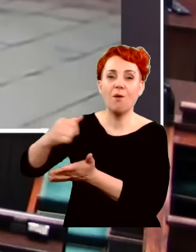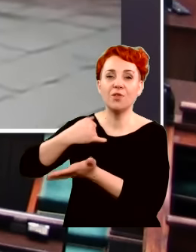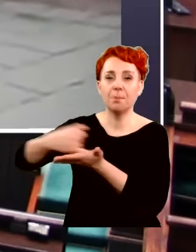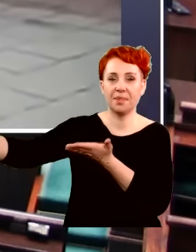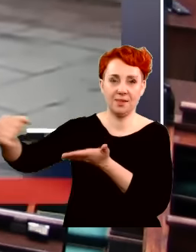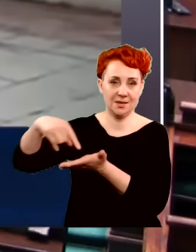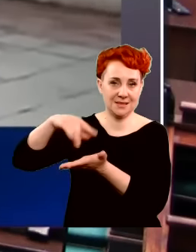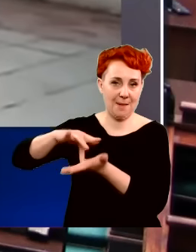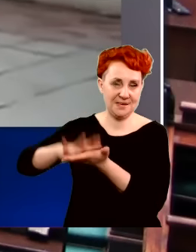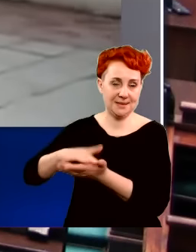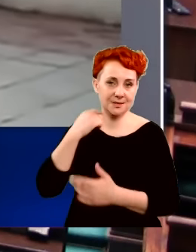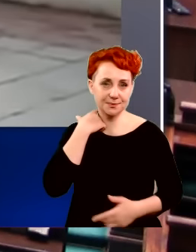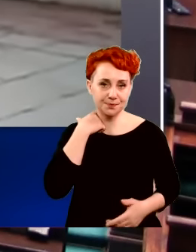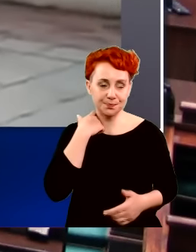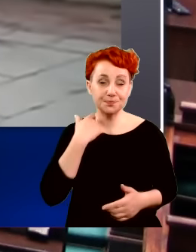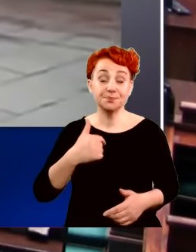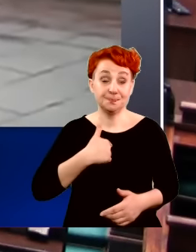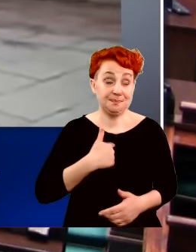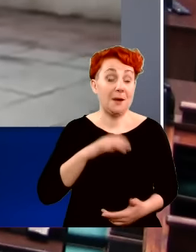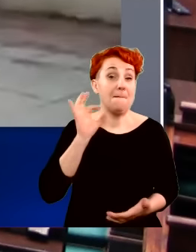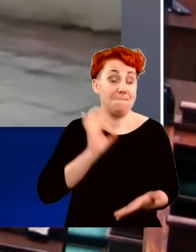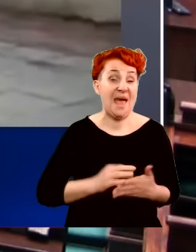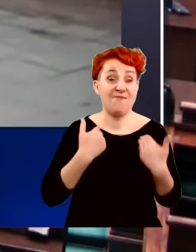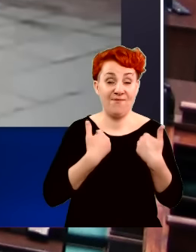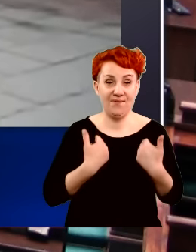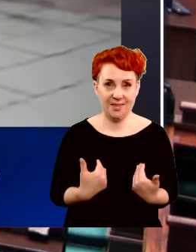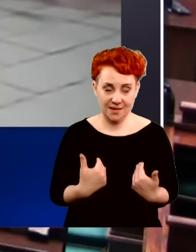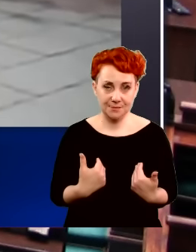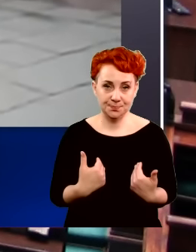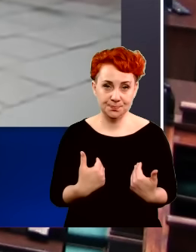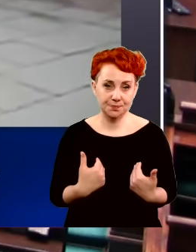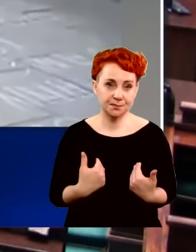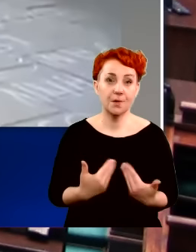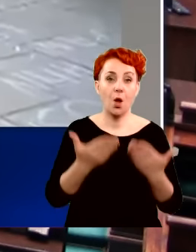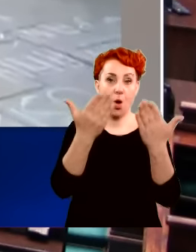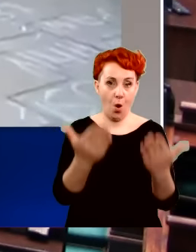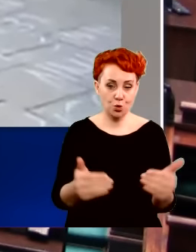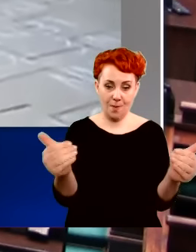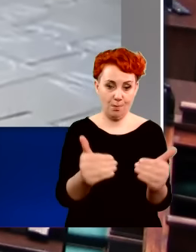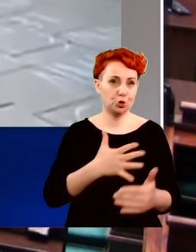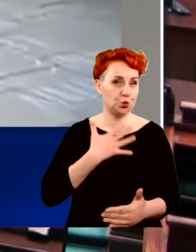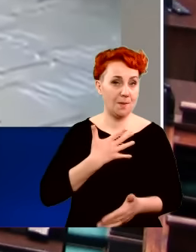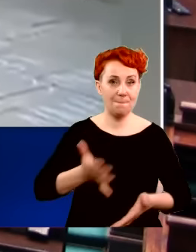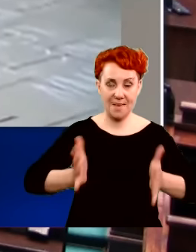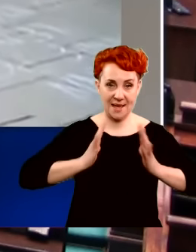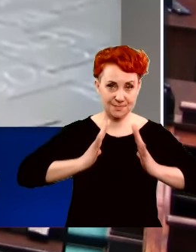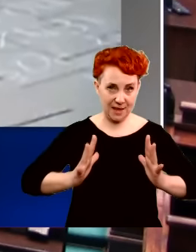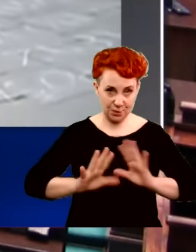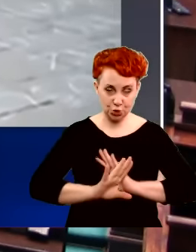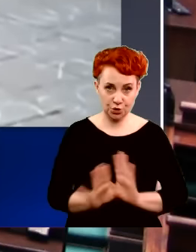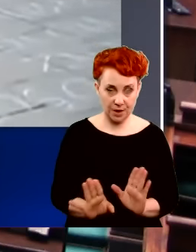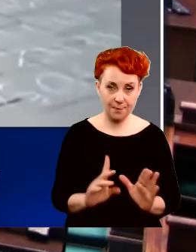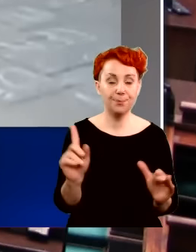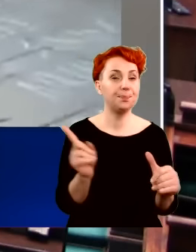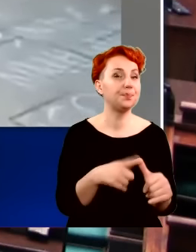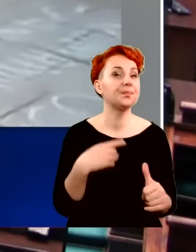zrezygnować jestem przekonany że może czuć się bezpiecznie dlatego że po pierwsze